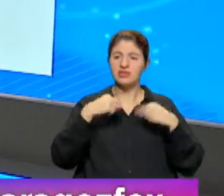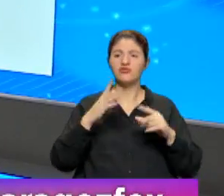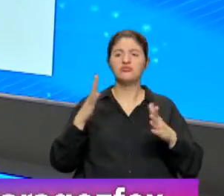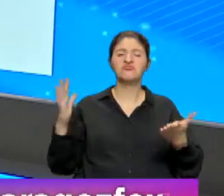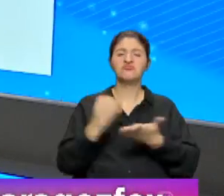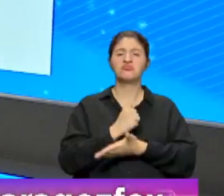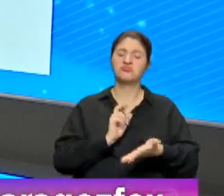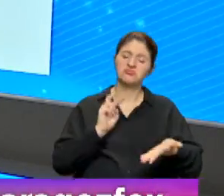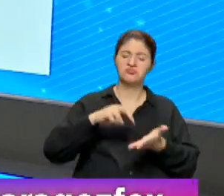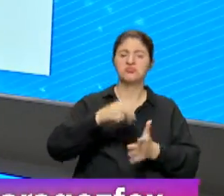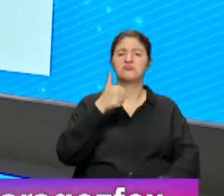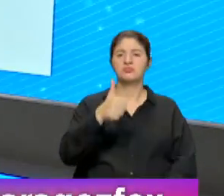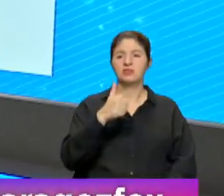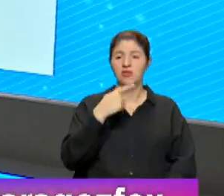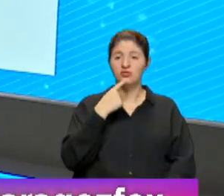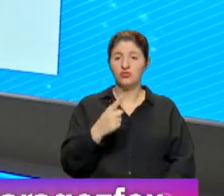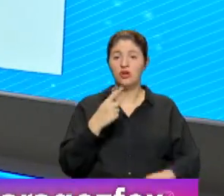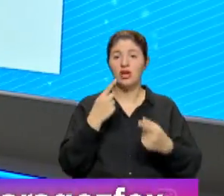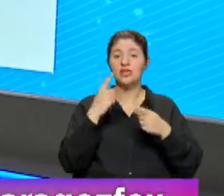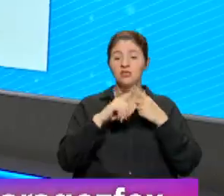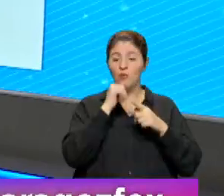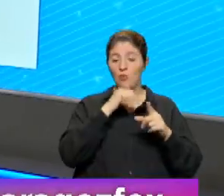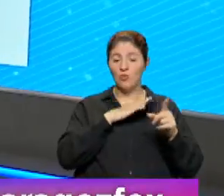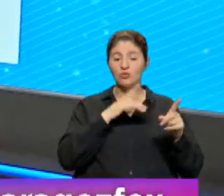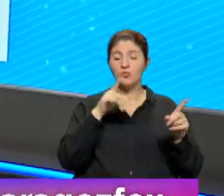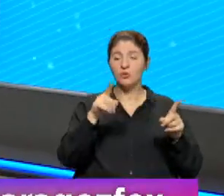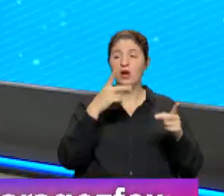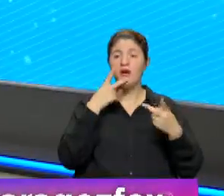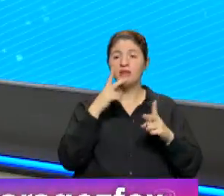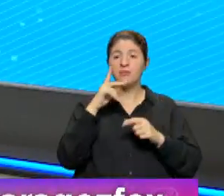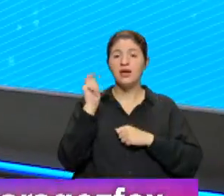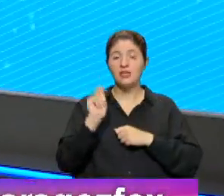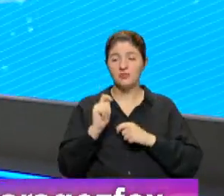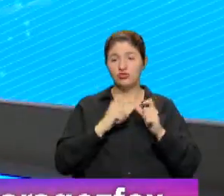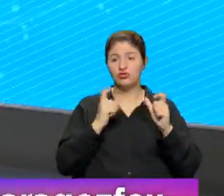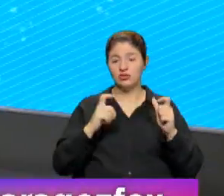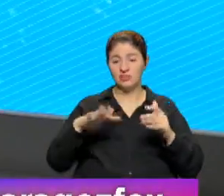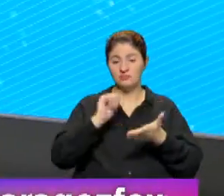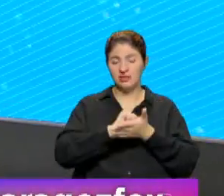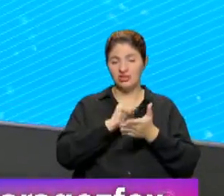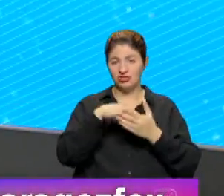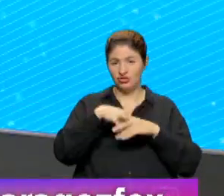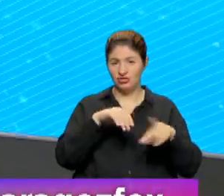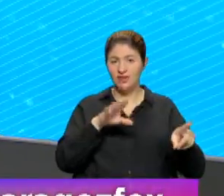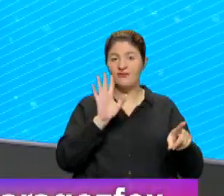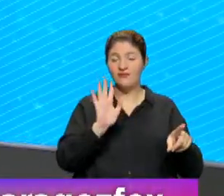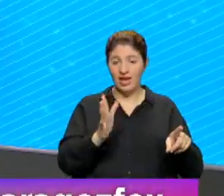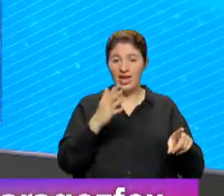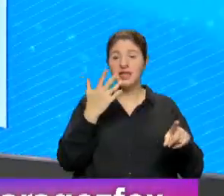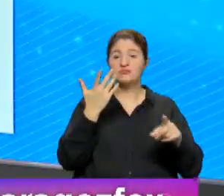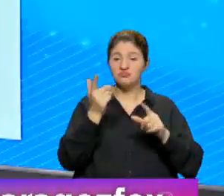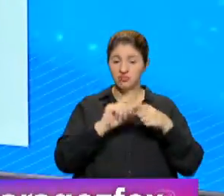hakkıyla gelecektir CHP lideri Kemal Kılıçdaroğlu bu açıklamayı yaptı sosyal medya üzerinden Ve